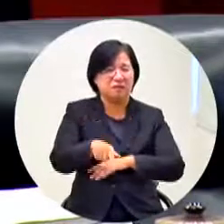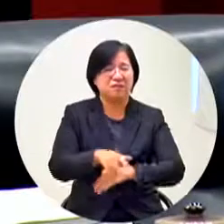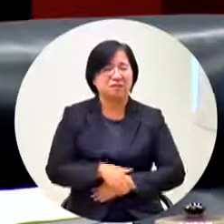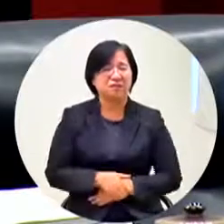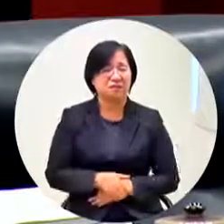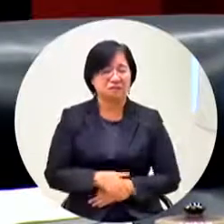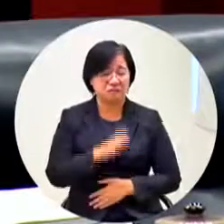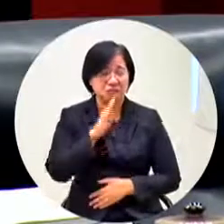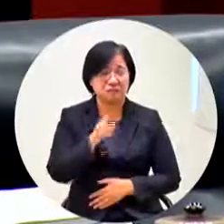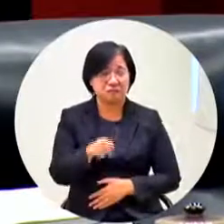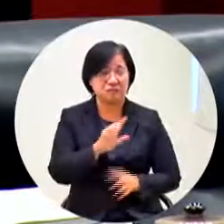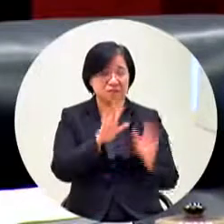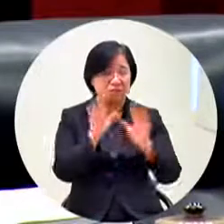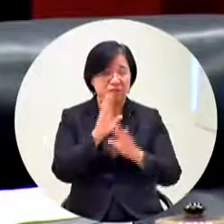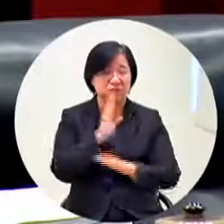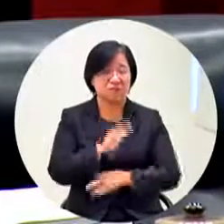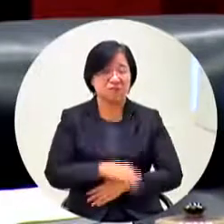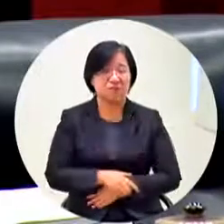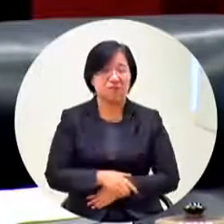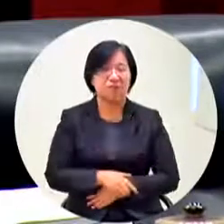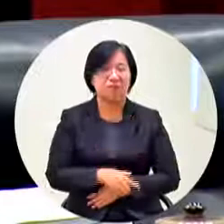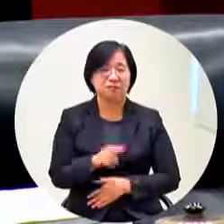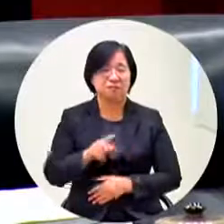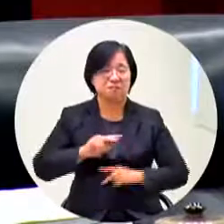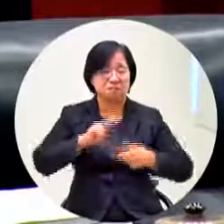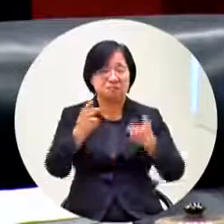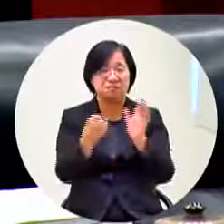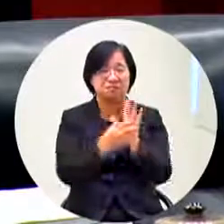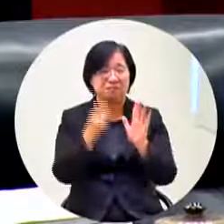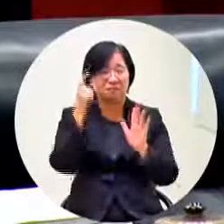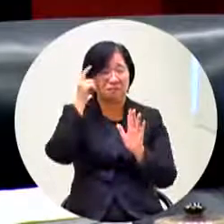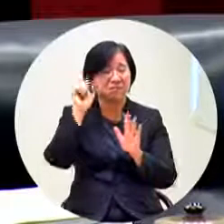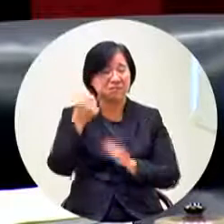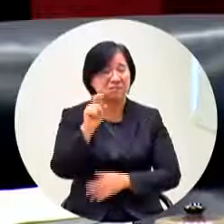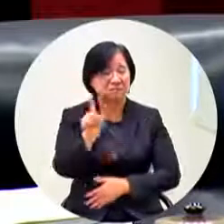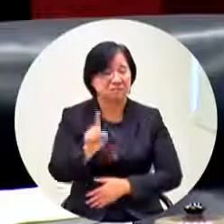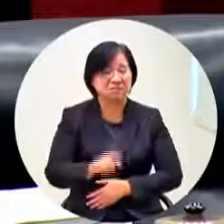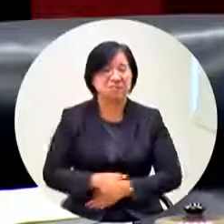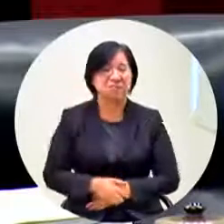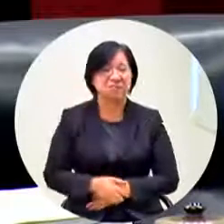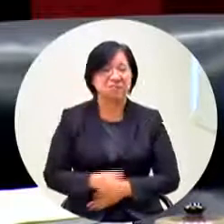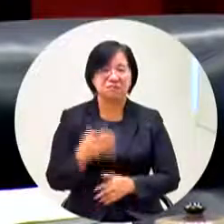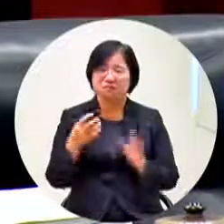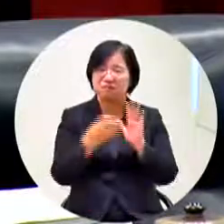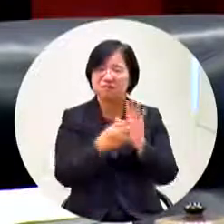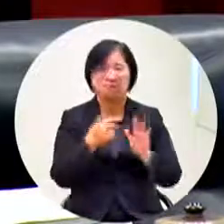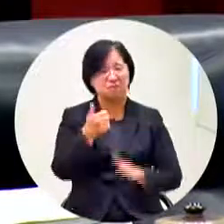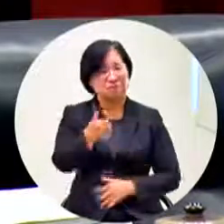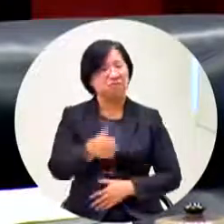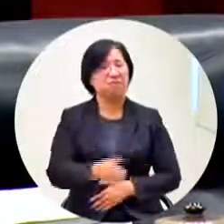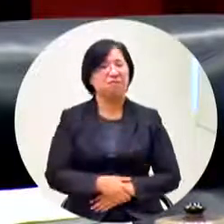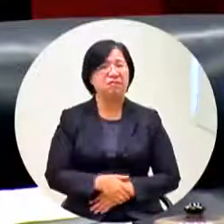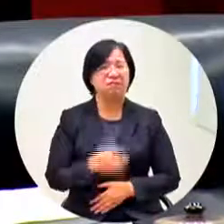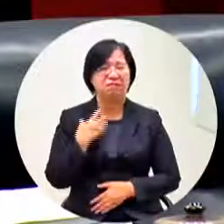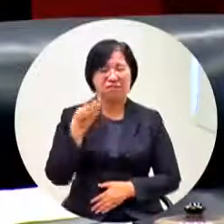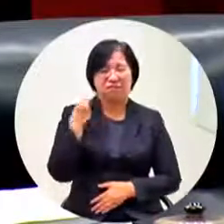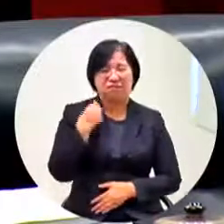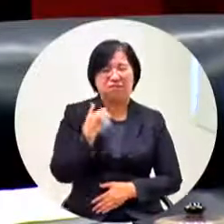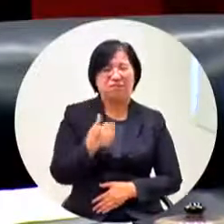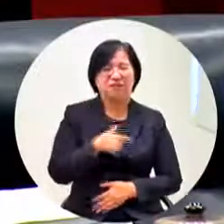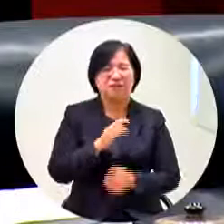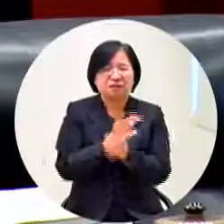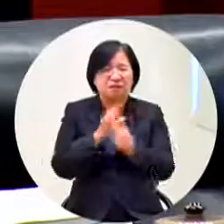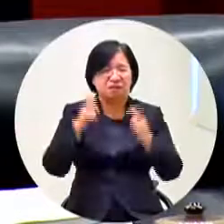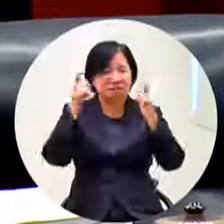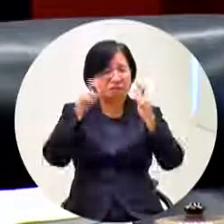是这样吗？那么你改这个 logo 有什么意义吗？这个 logo 我觉得也很好啊，它是爱高雄，是一个很